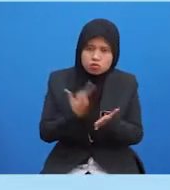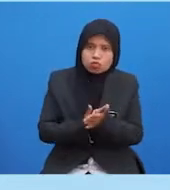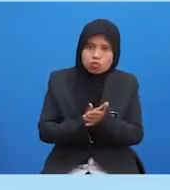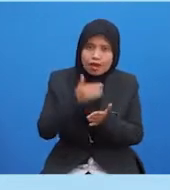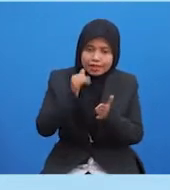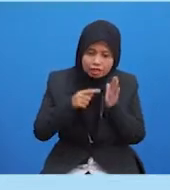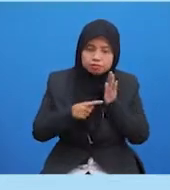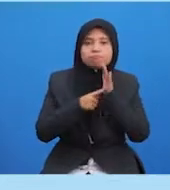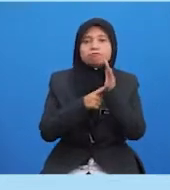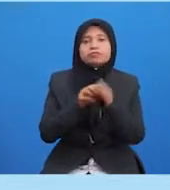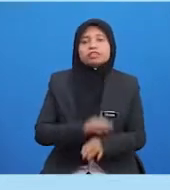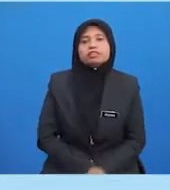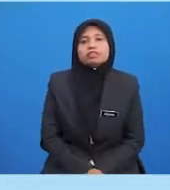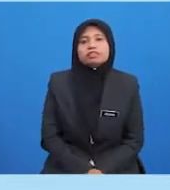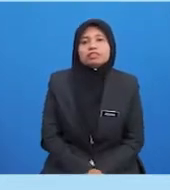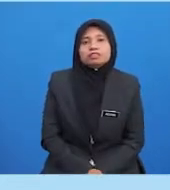paparan skrin.